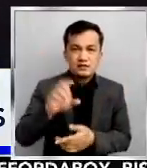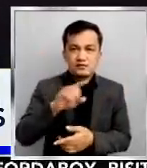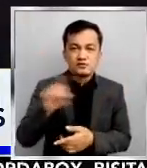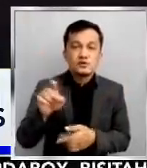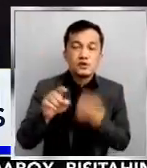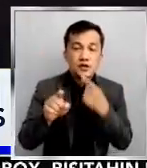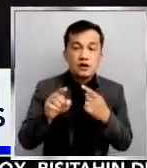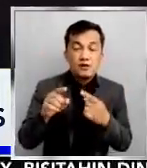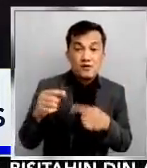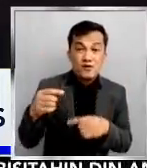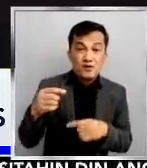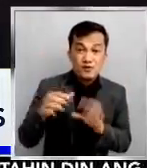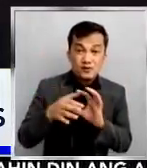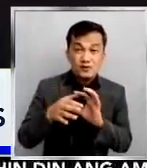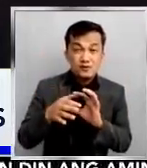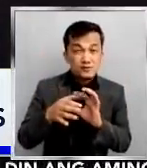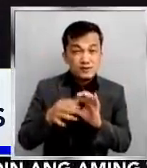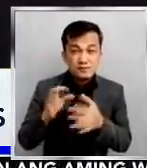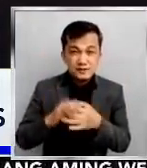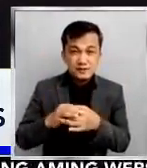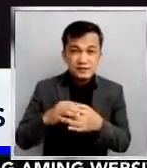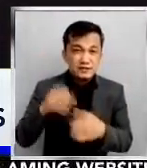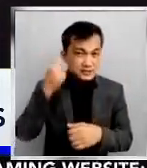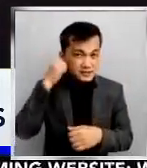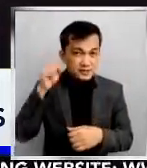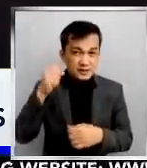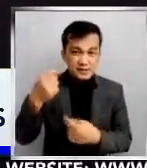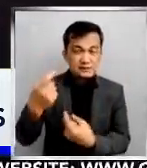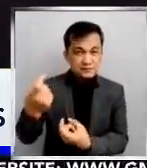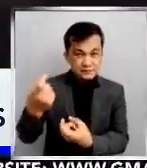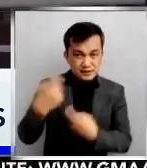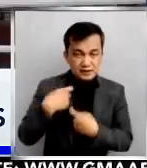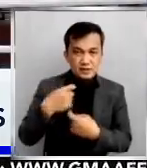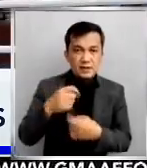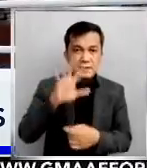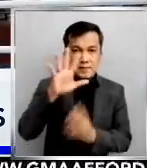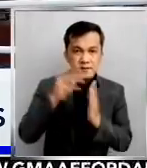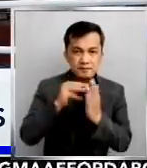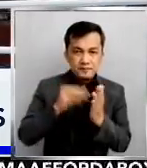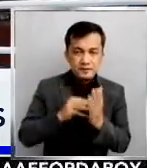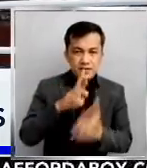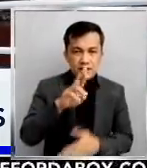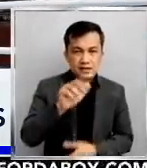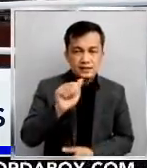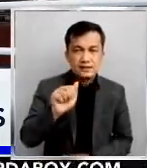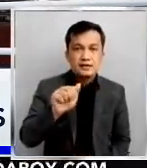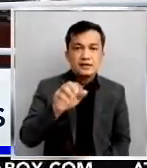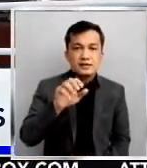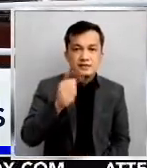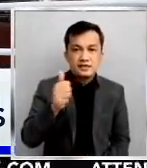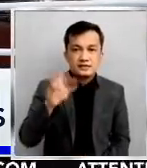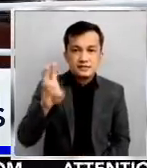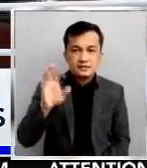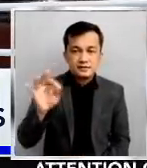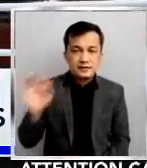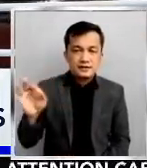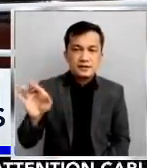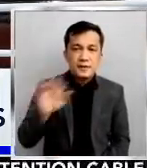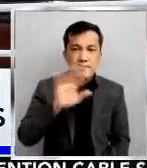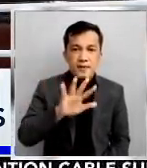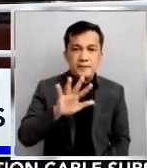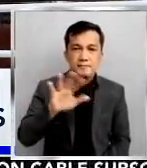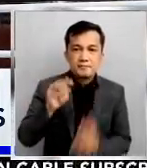si Petecio ng 5 milyong piso alinsunod sa RA 10699. May tig 5 milyong piso pang pangako ang ilang